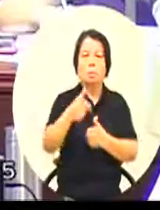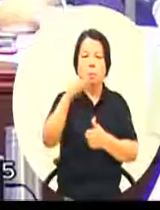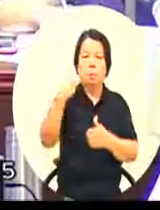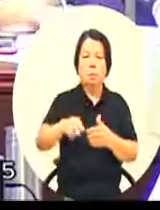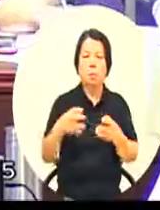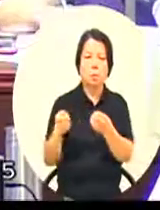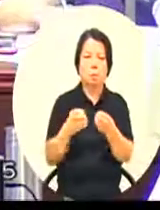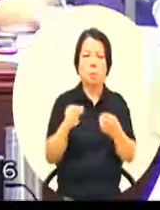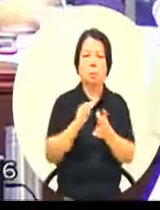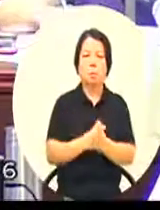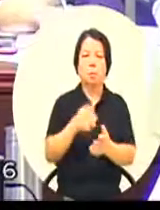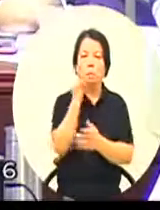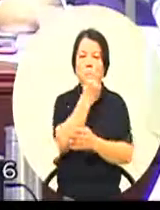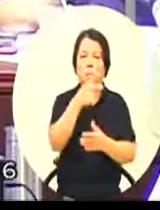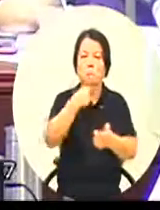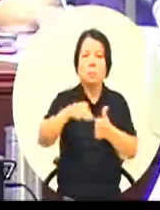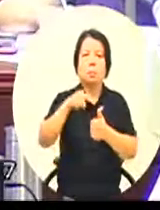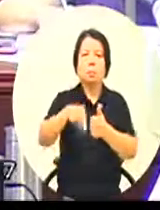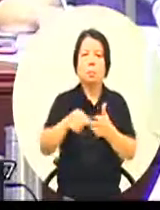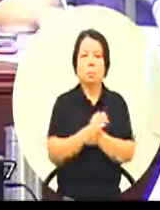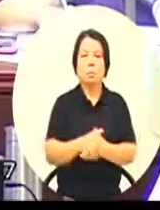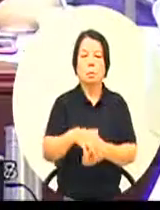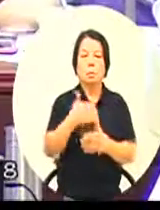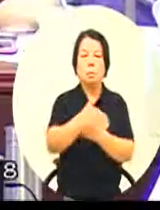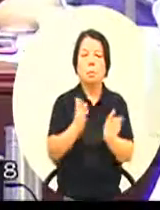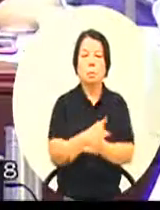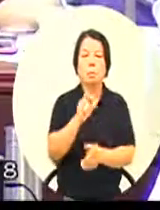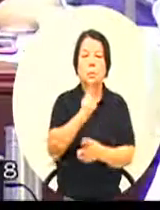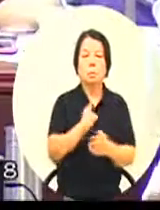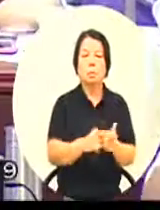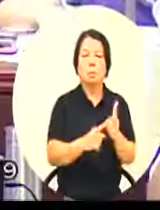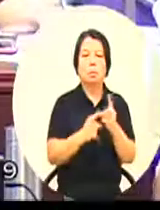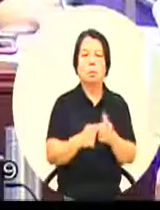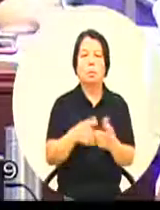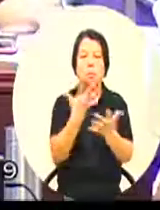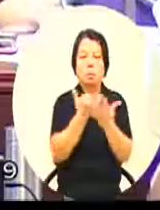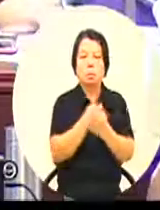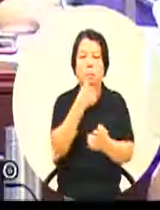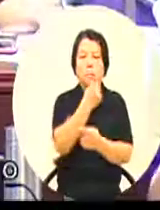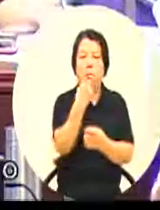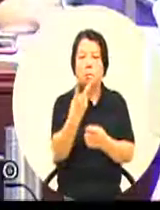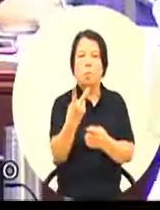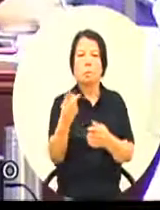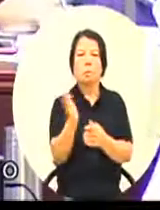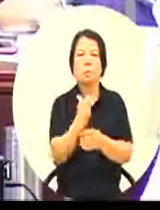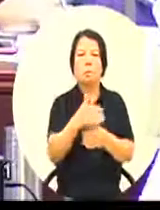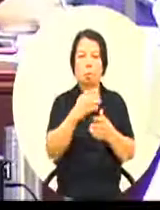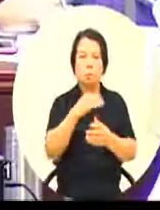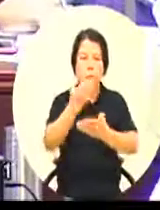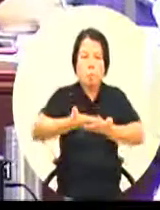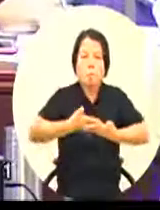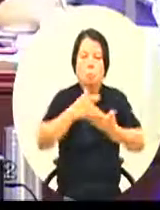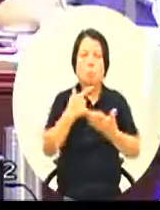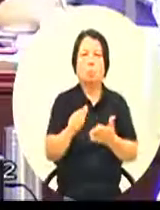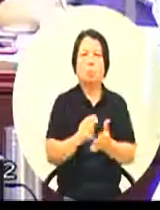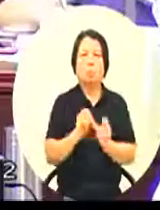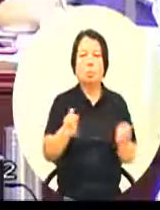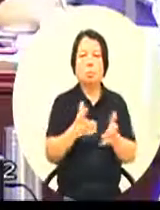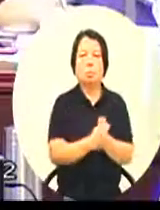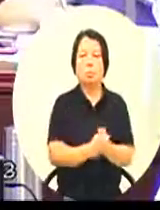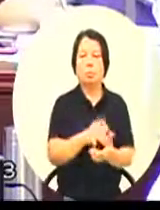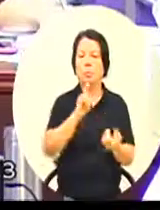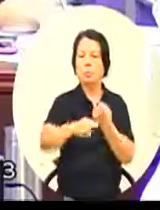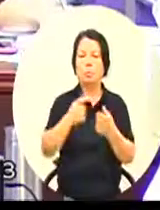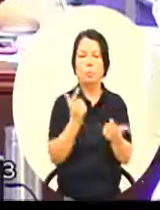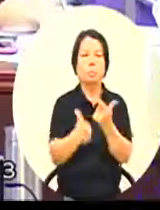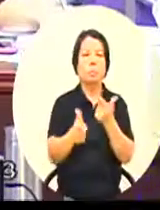哦。那特教的部分，我们希望一个班级最多只有1到2个学生，所以如果说收到这么多，显然是不是适宜的事情。